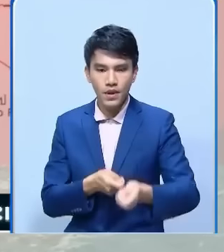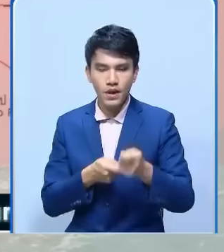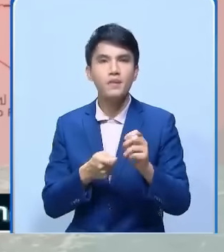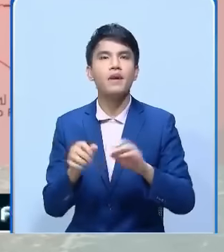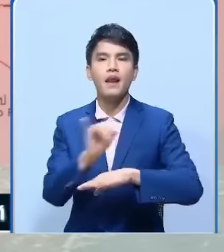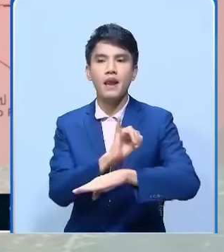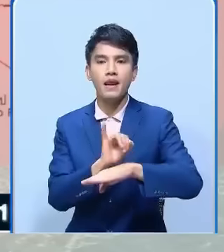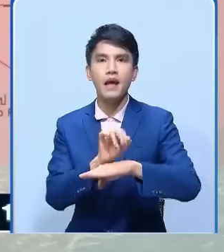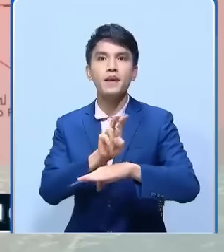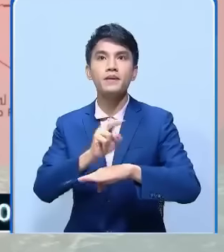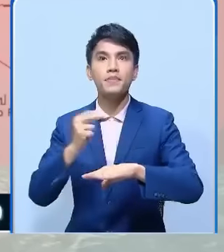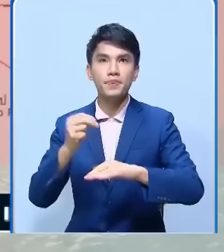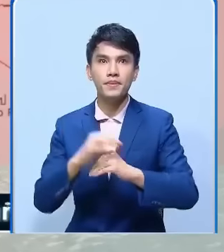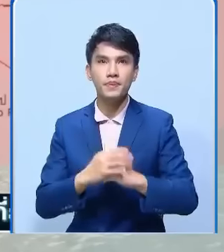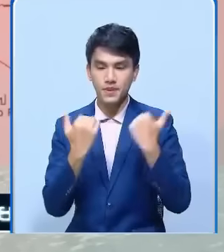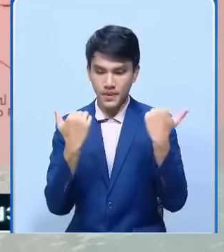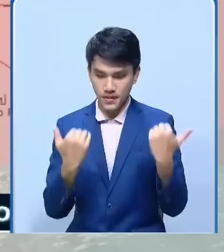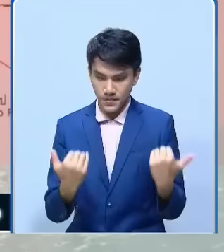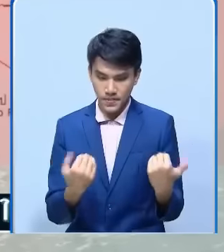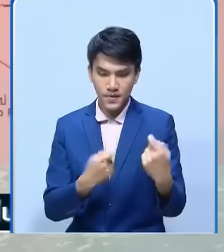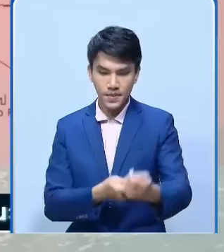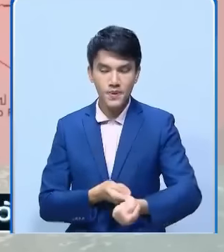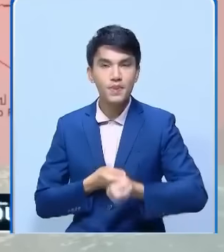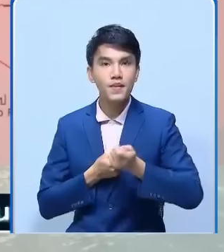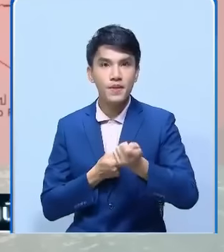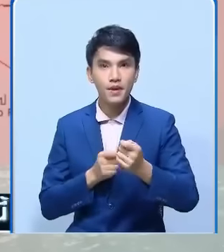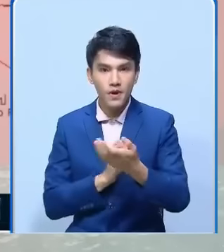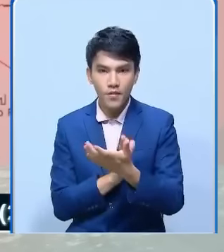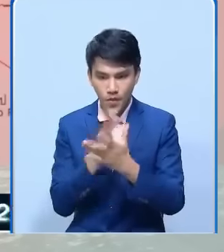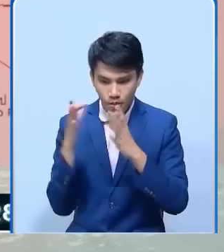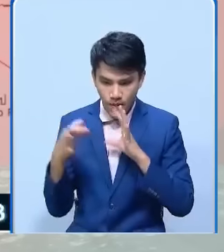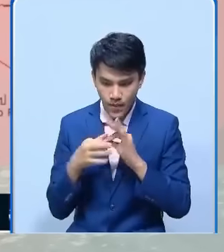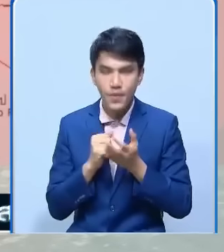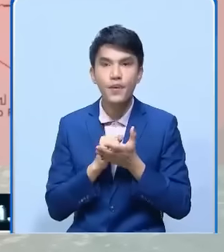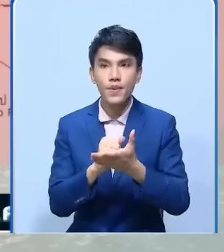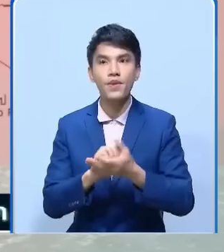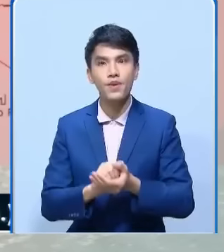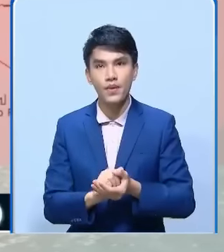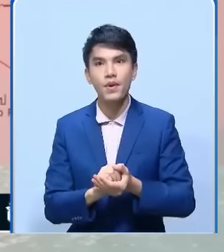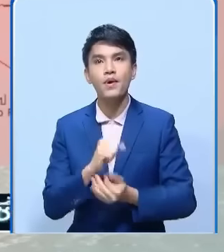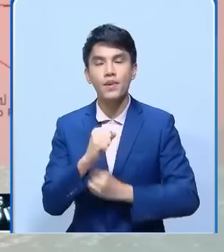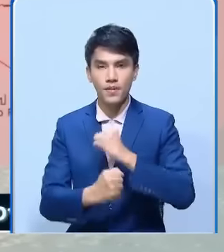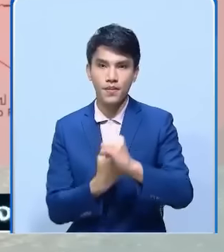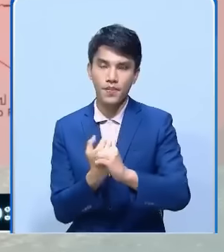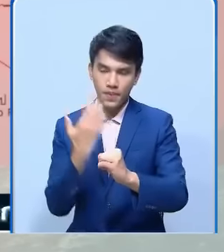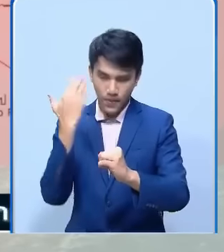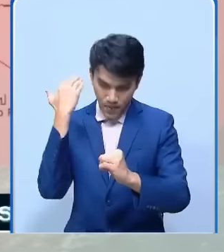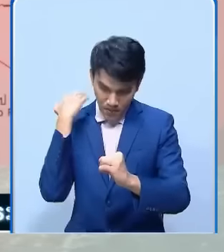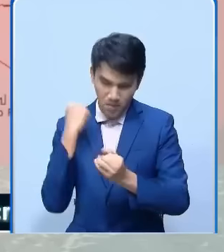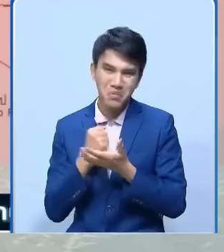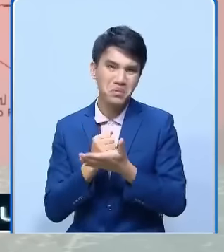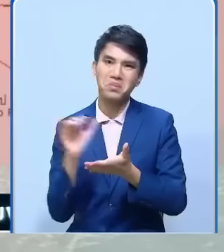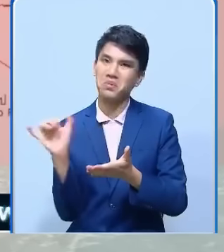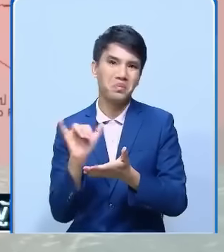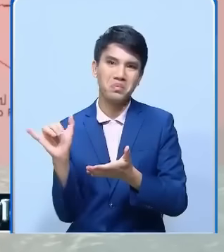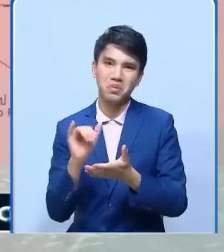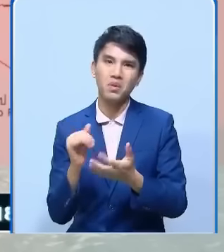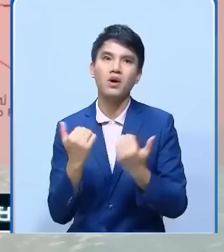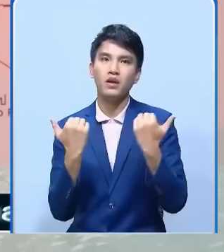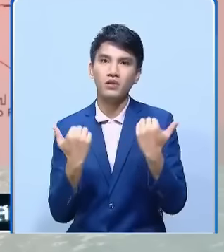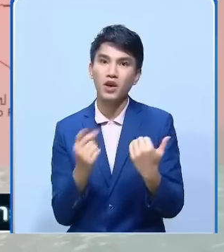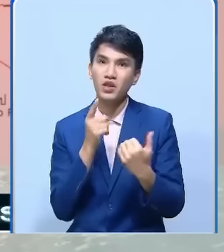ร่ซึ่งในส่วนนี้นะครับเกษตรกรเน้นย้ำว่าหน่วยงานที่เกี่ยวข้องเร่งเยียวยาด้วยนะครับหลังปีที่แล้วยังไม่ได้รับการเยียวยาและยังมีพื้นที่ต้องเฝ้